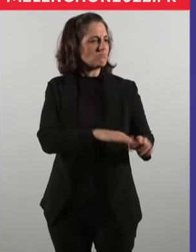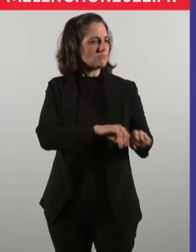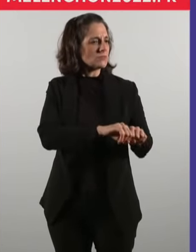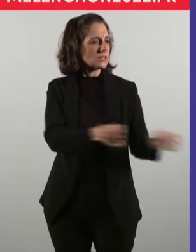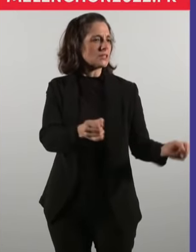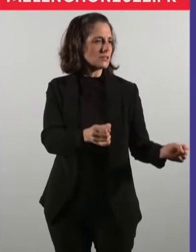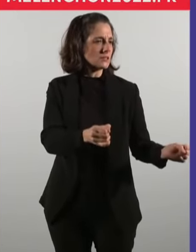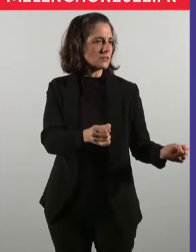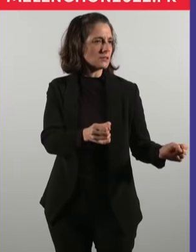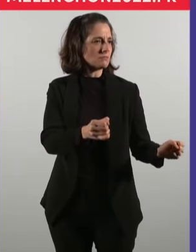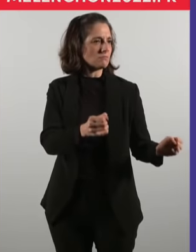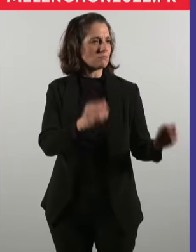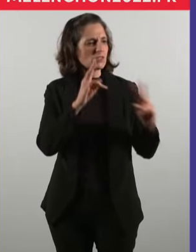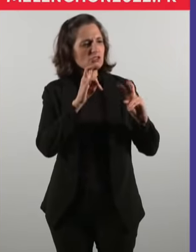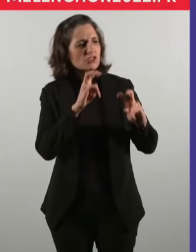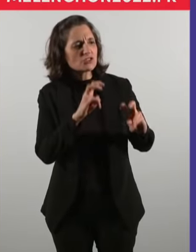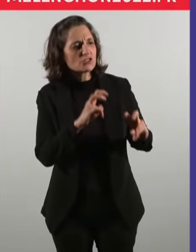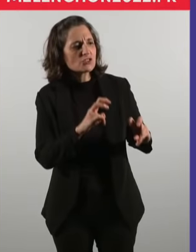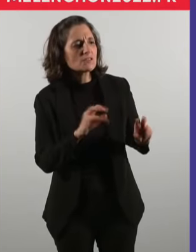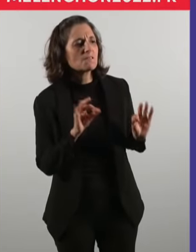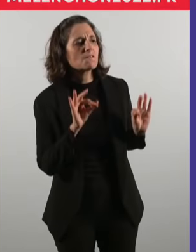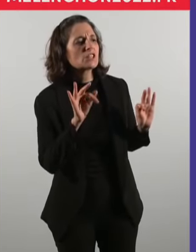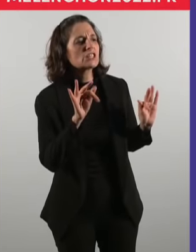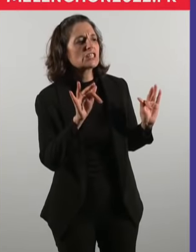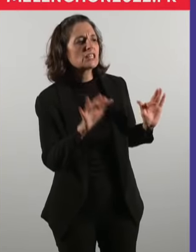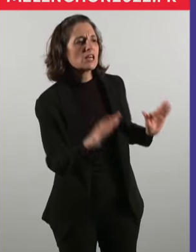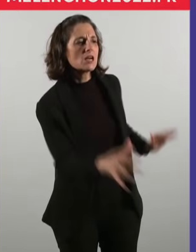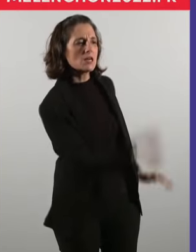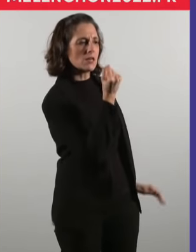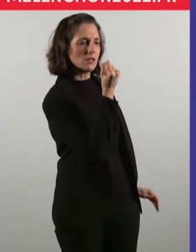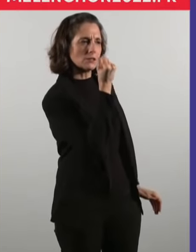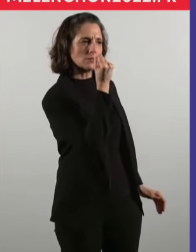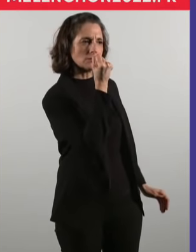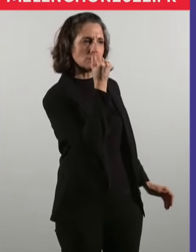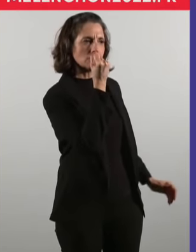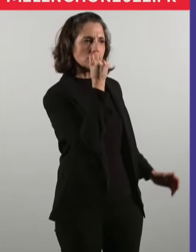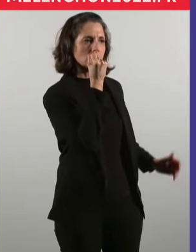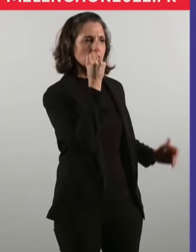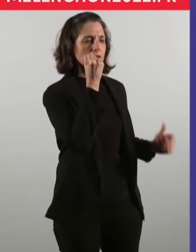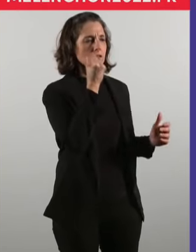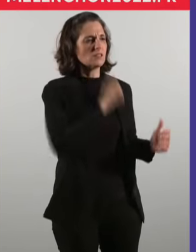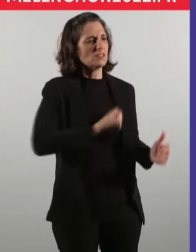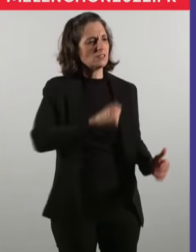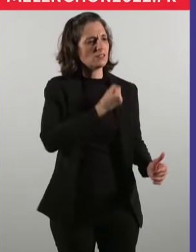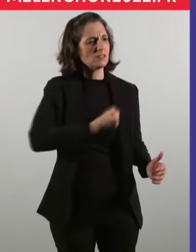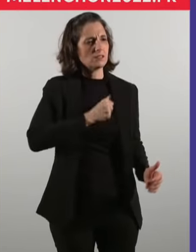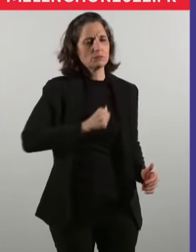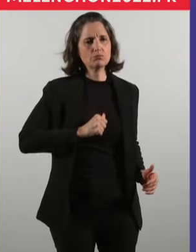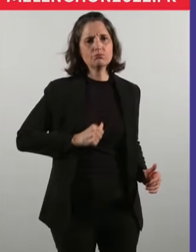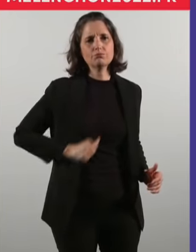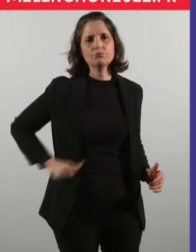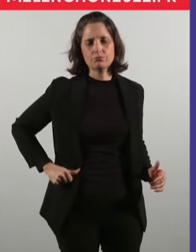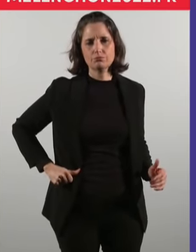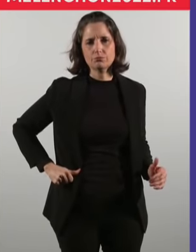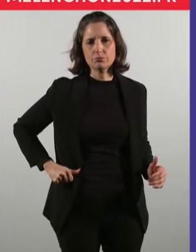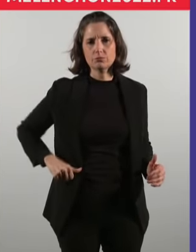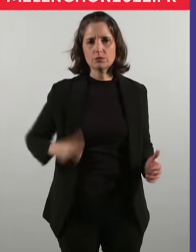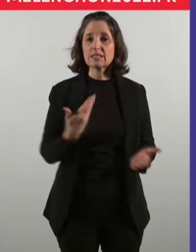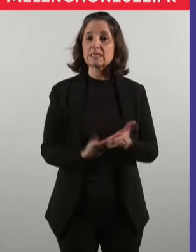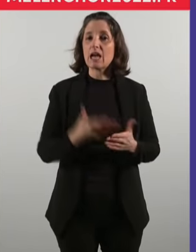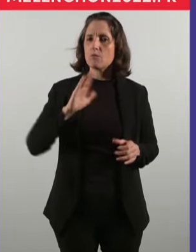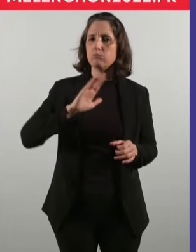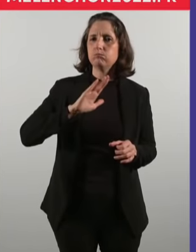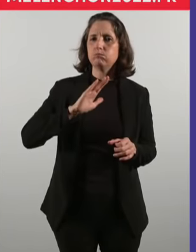chaleur, il cherche la partie la plus vulnérable du corps de la victime afin de provoquer le plus de dégâts possible. C'est une punition, c'est